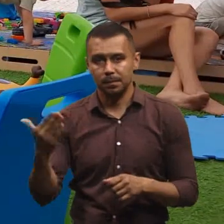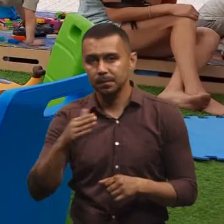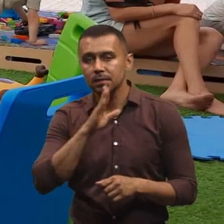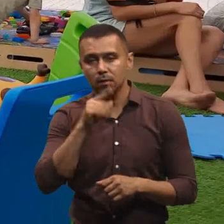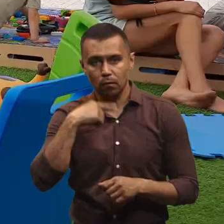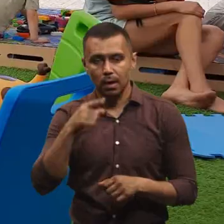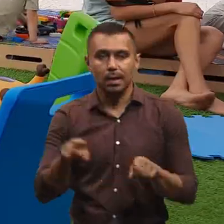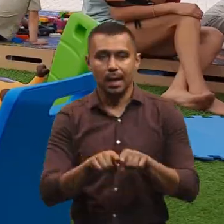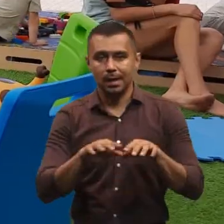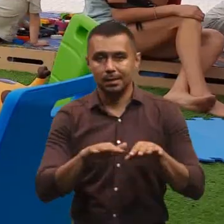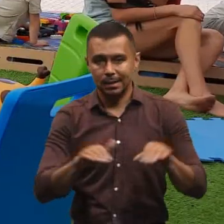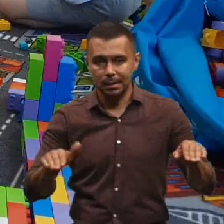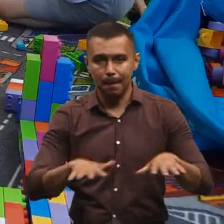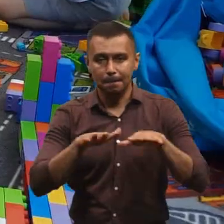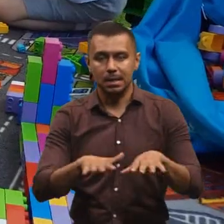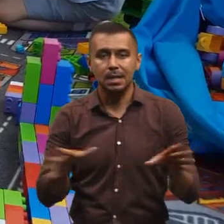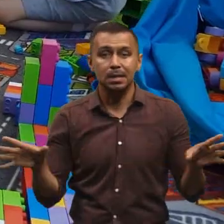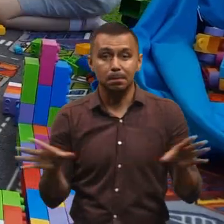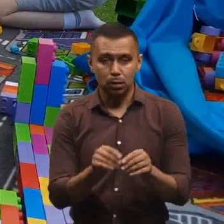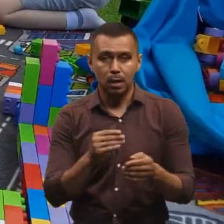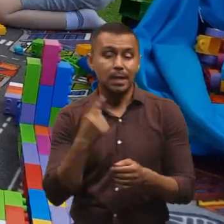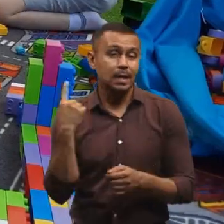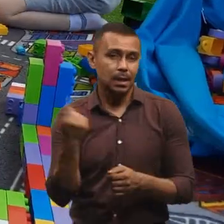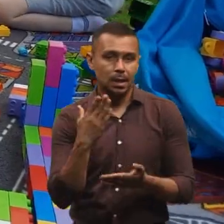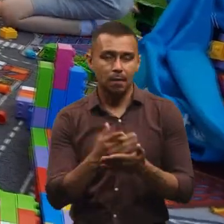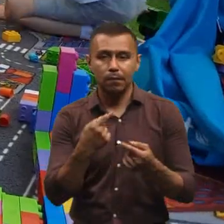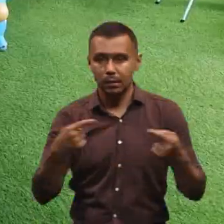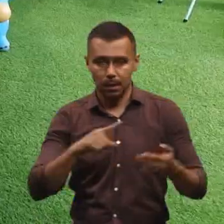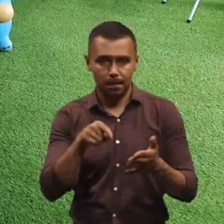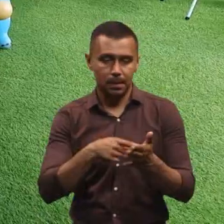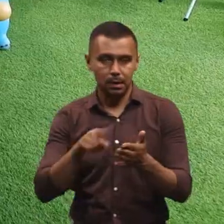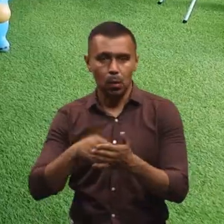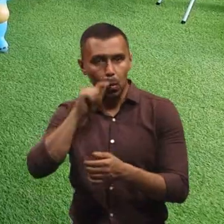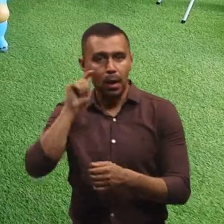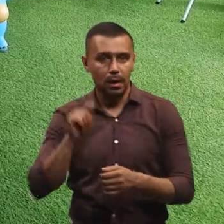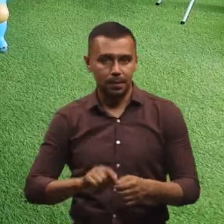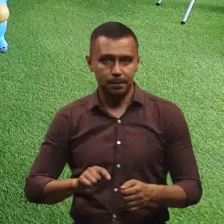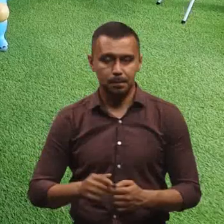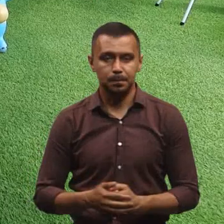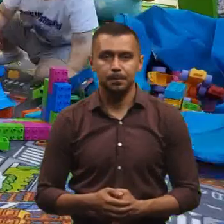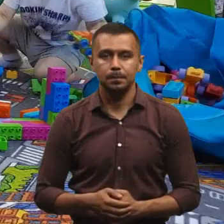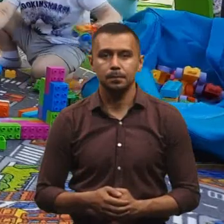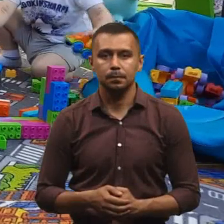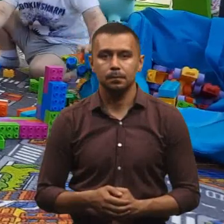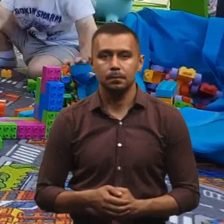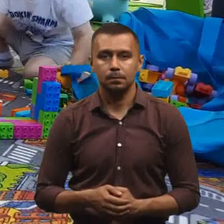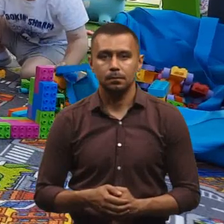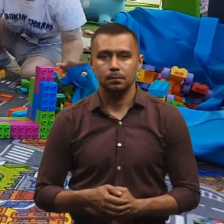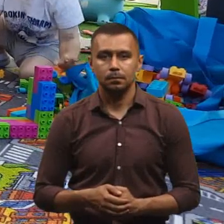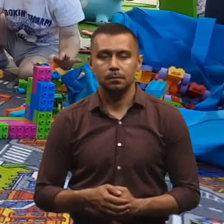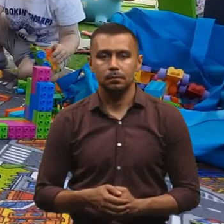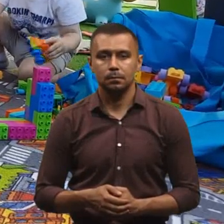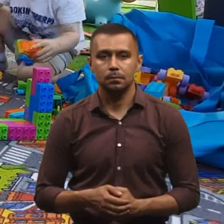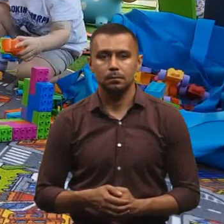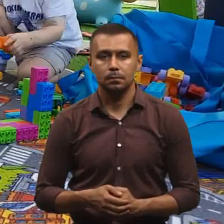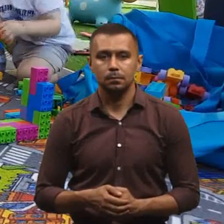Шелестюк така дитяча точка спільно на Хмельниччині єдина Є вона в інших містах України Вікторія Мельник Світлана крентовська суспільне новини